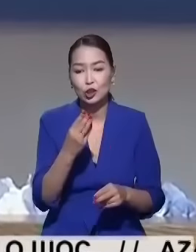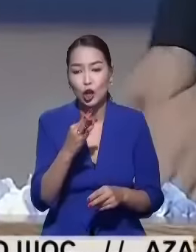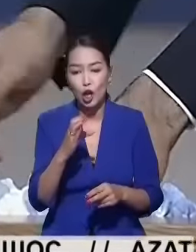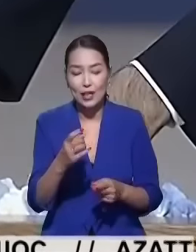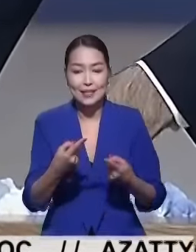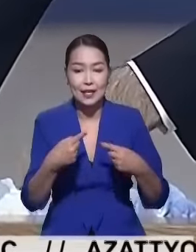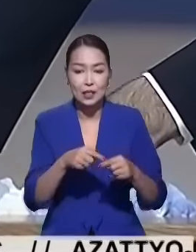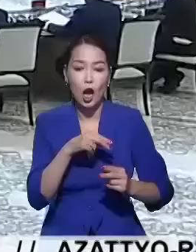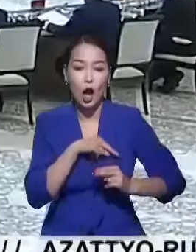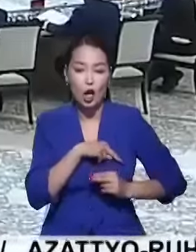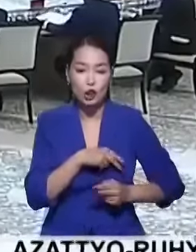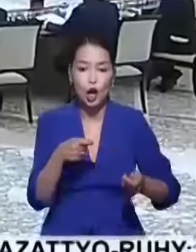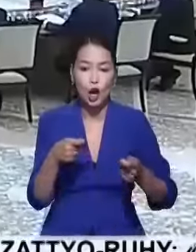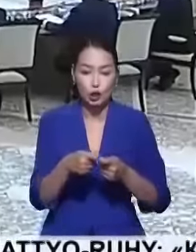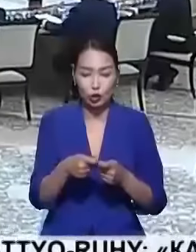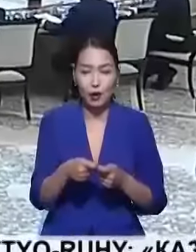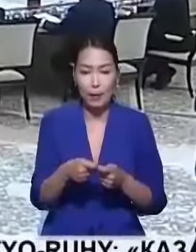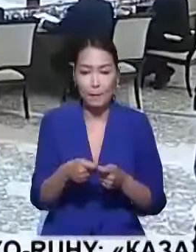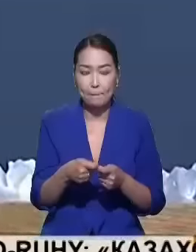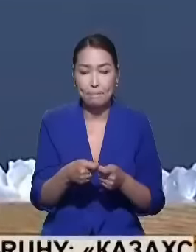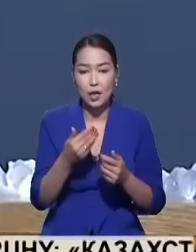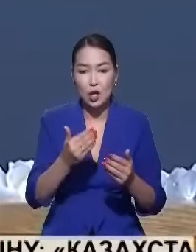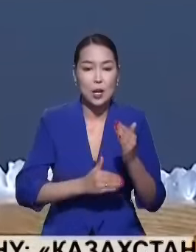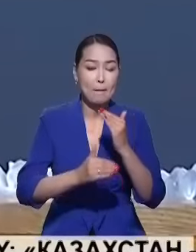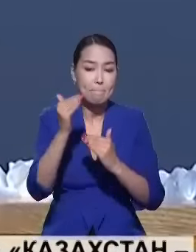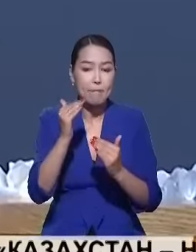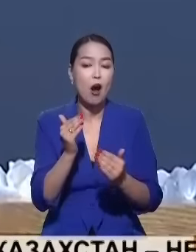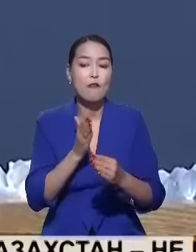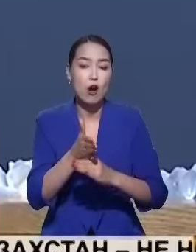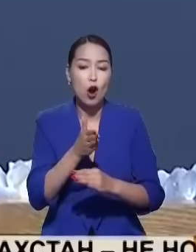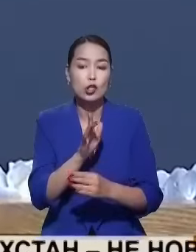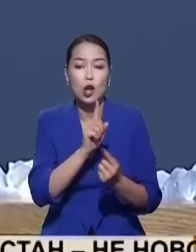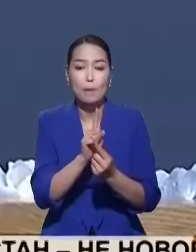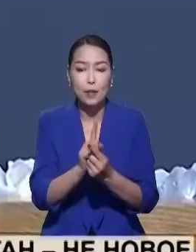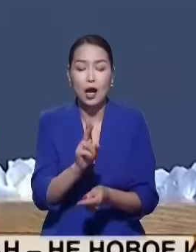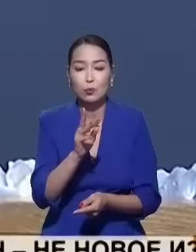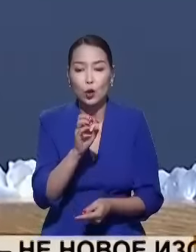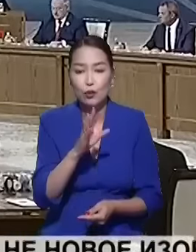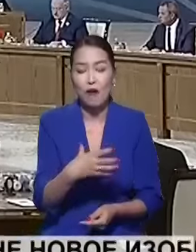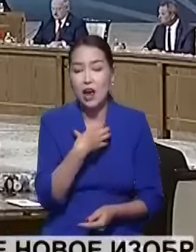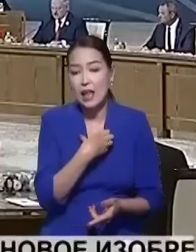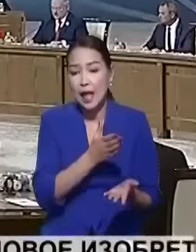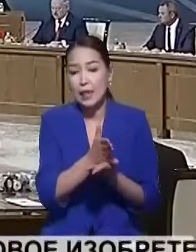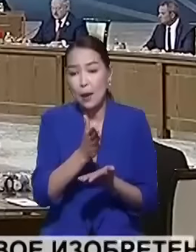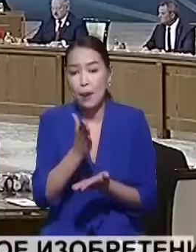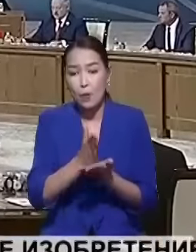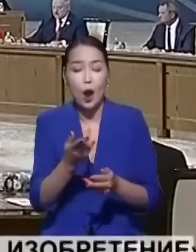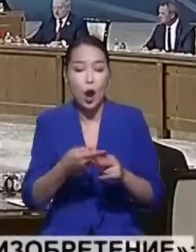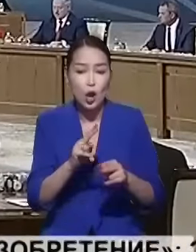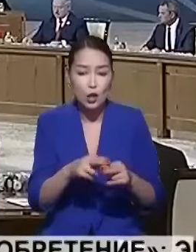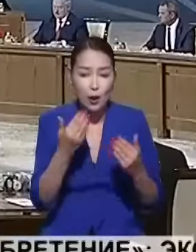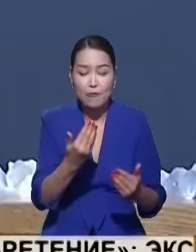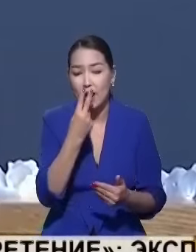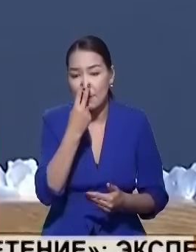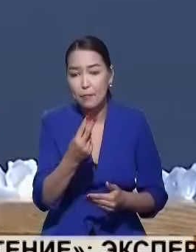организации сотрудничества. Приветствуя высоких гостей, Касым-Жомарт Токаев обозначил ключевые направления, которые, на его взгляд,